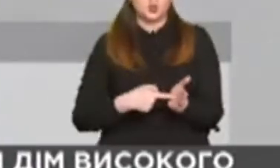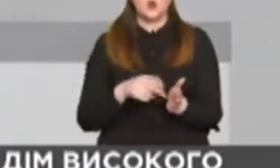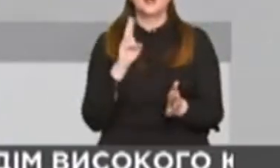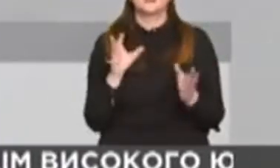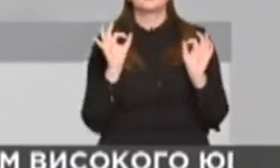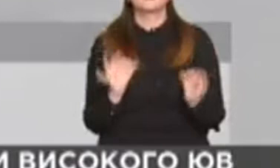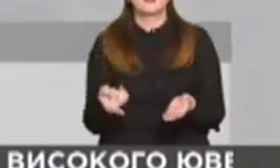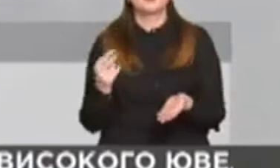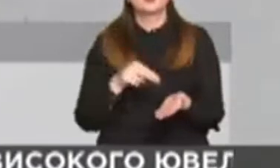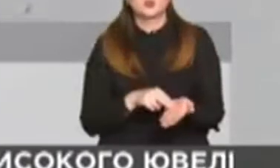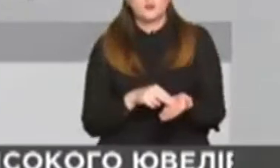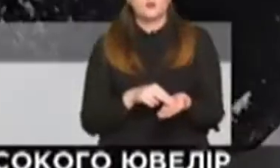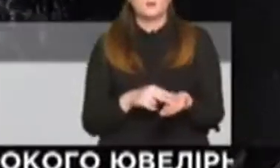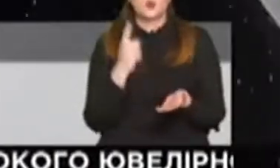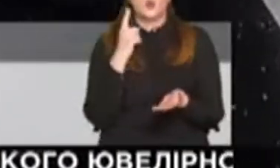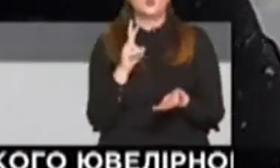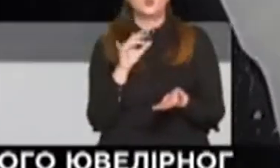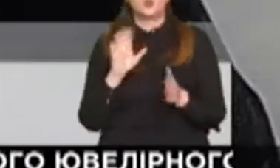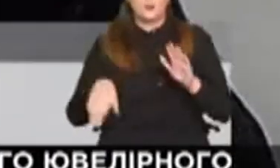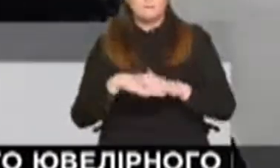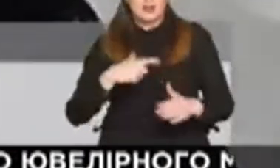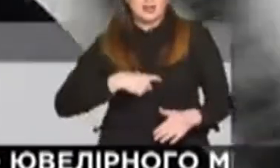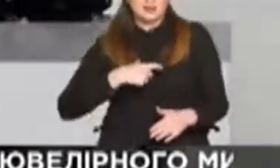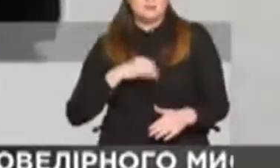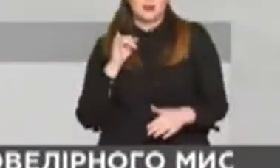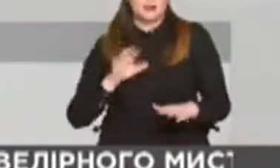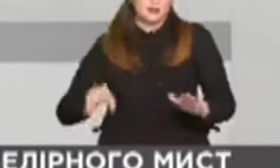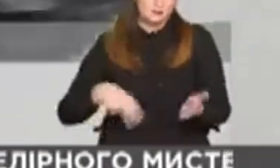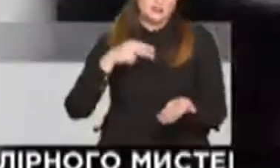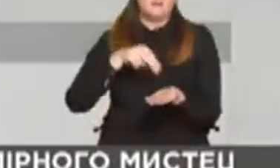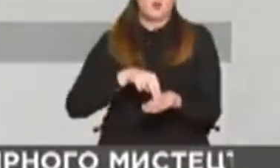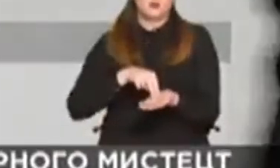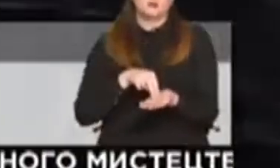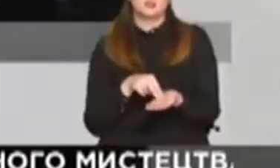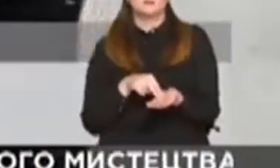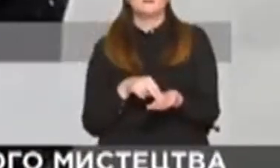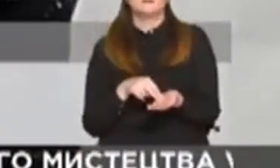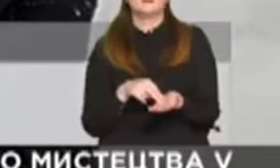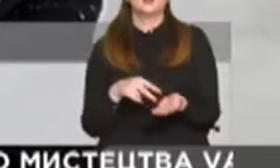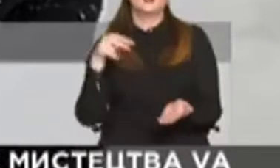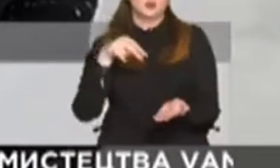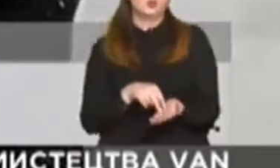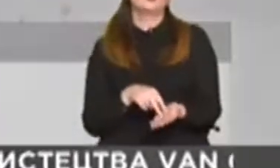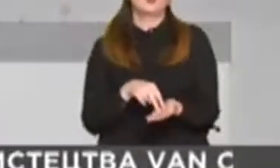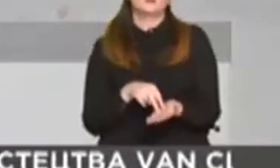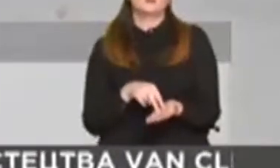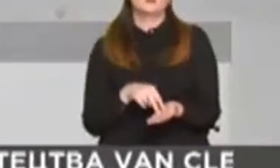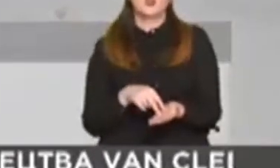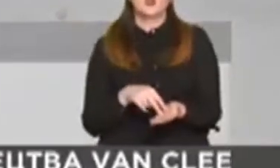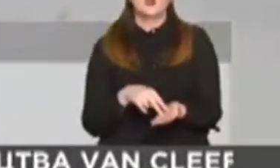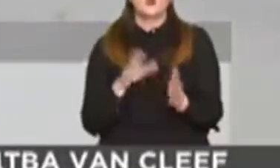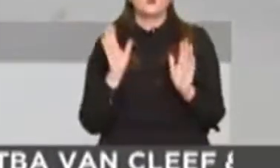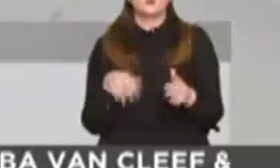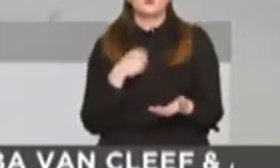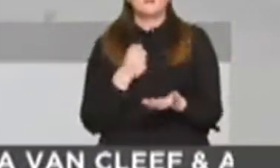Як правильно вставати при цьому? Одну ногу під себе і підводимося. Раз, і ми привстали. Будемо